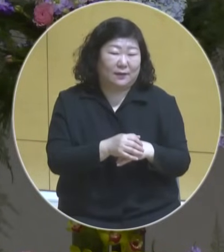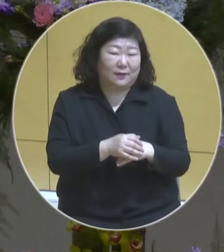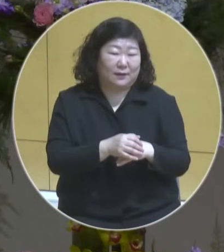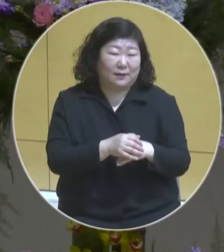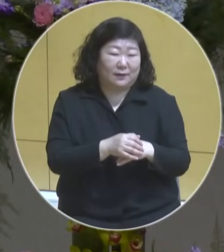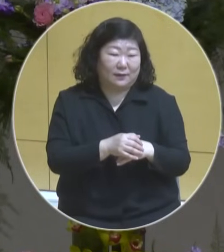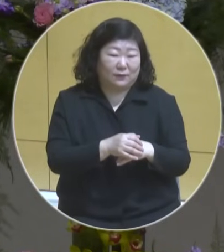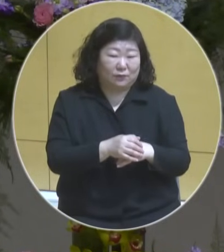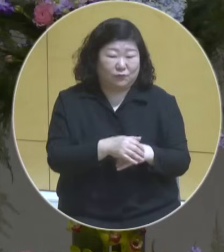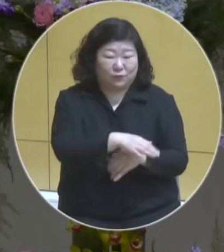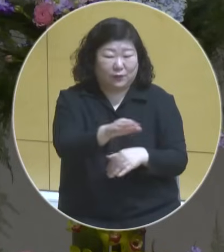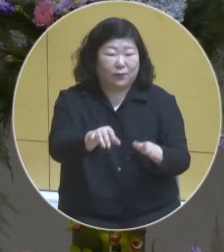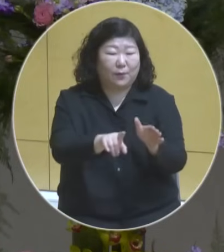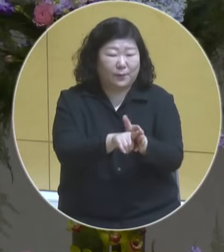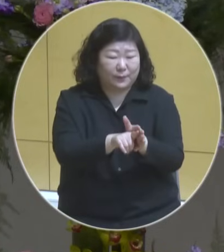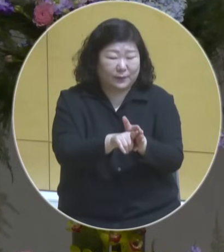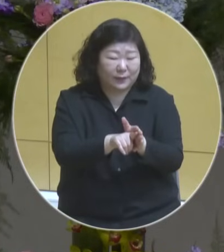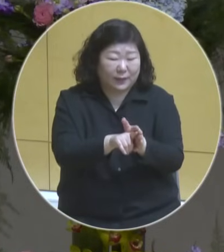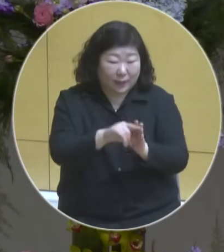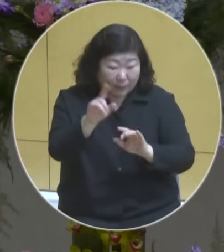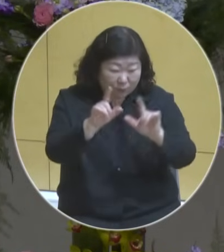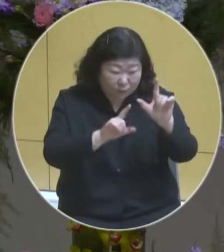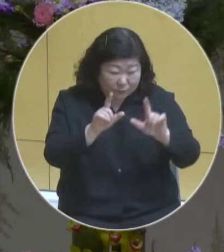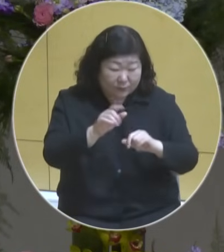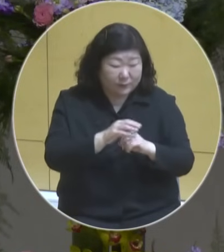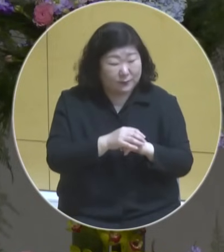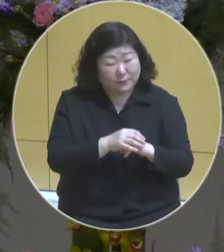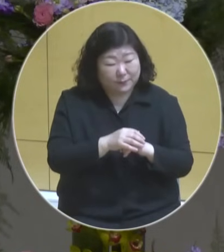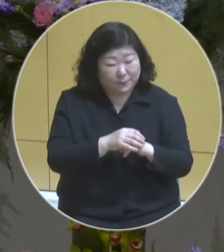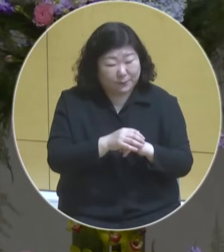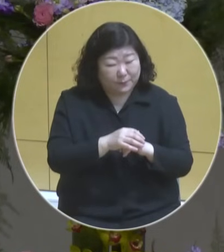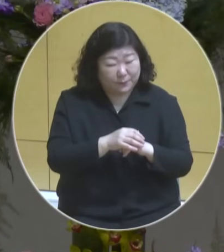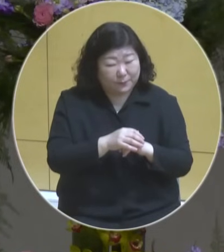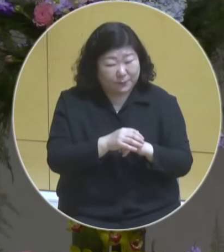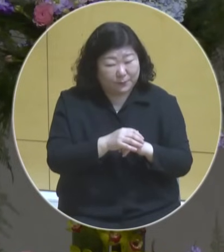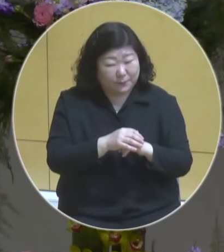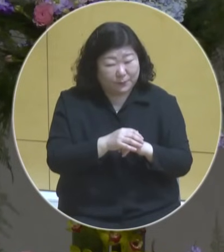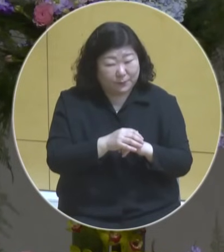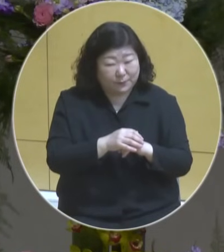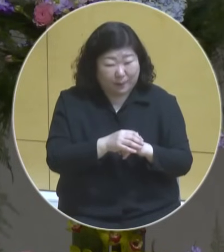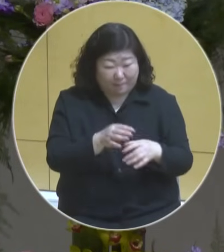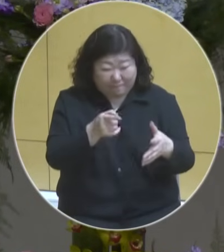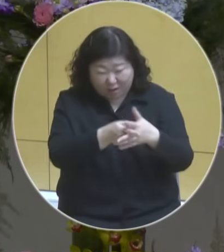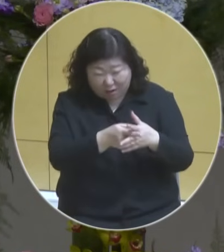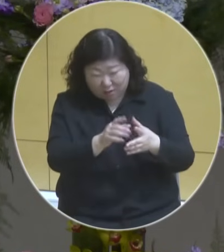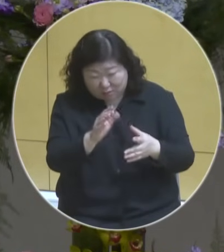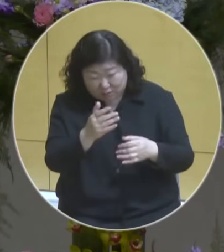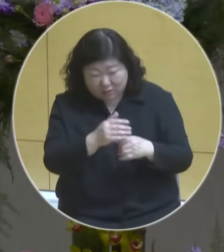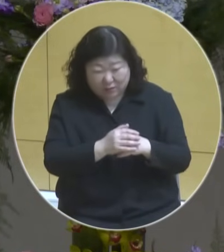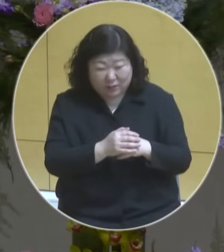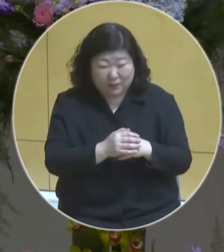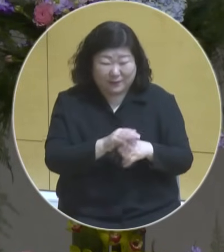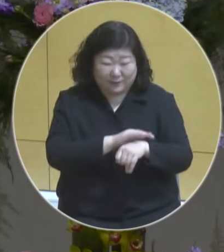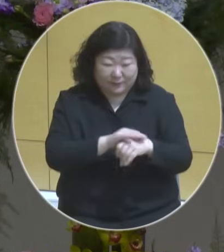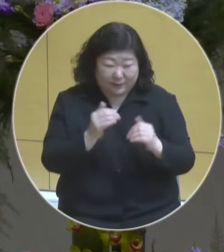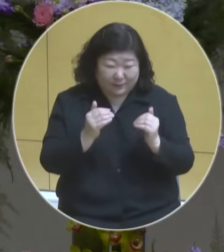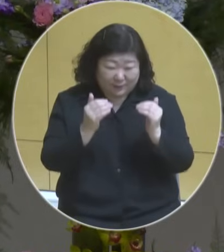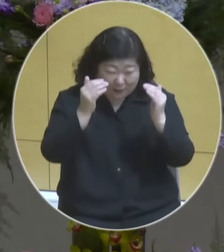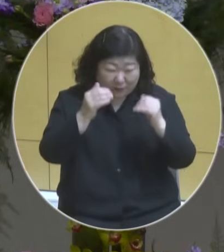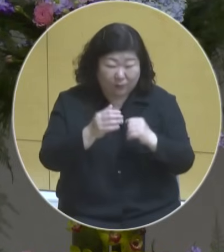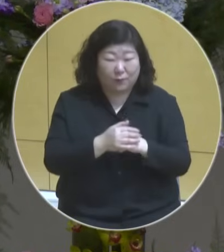우리 신앙의 모습들데 참 하나님께 예배드리는 그런 삶이 되야 되겠다 그런 결단을 하고 나오신 여러분들이 참